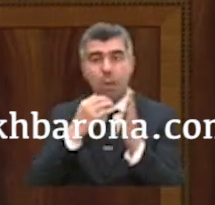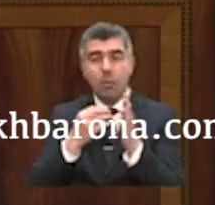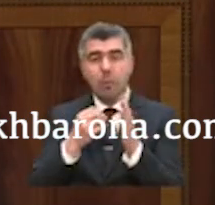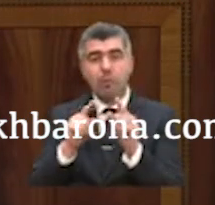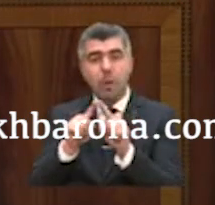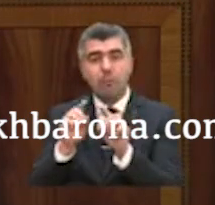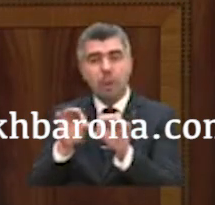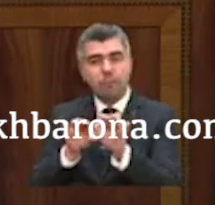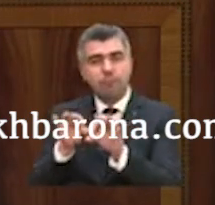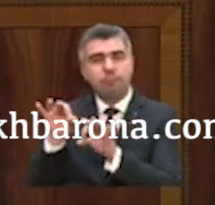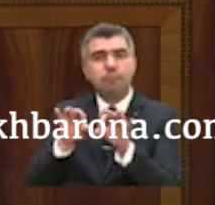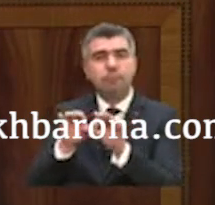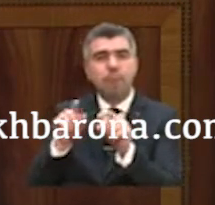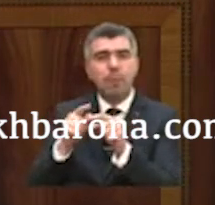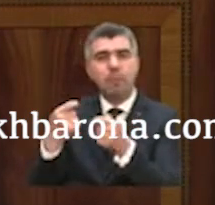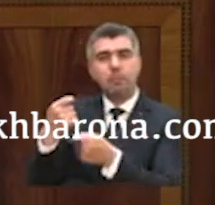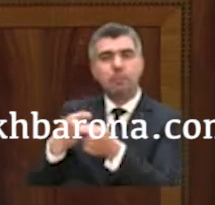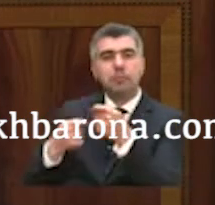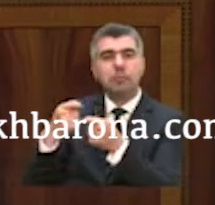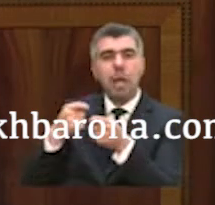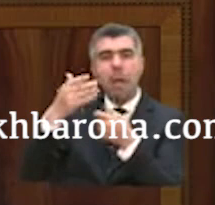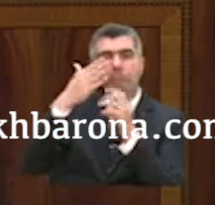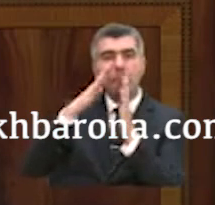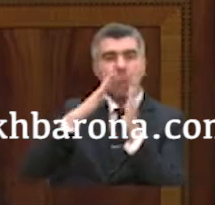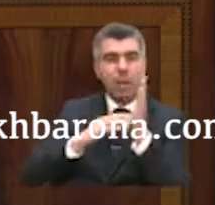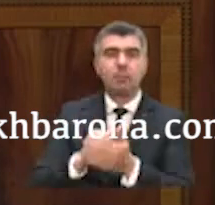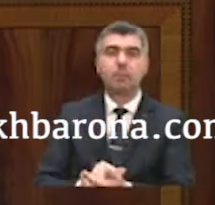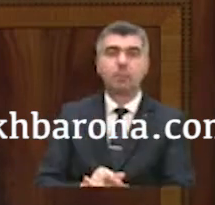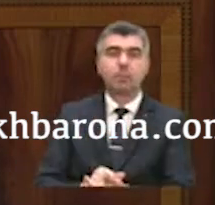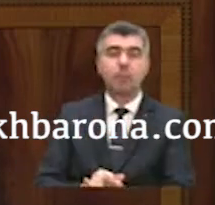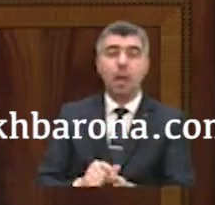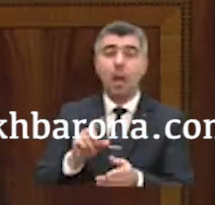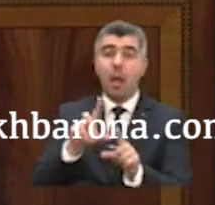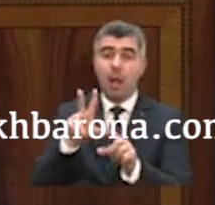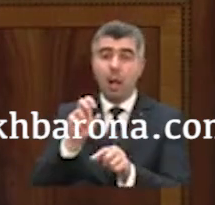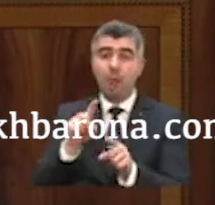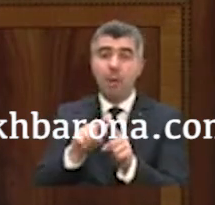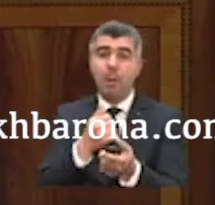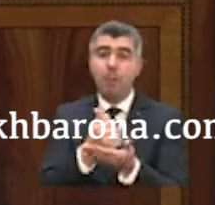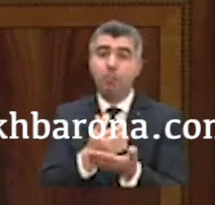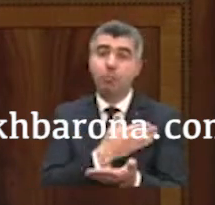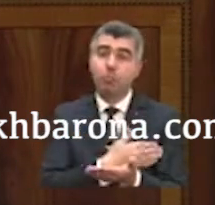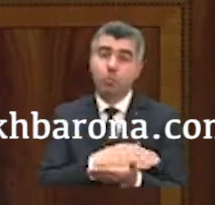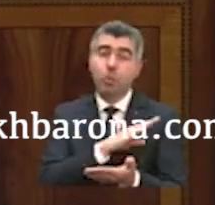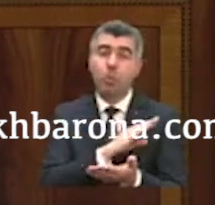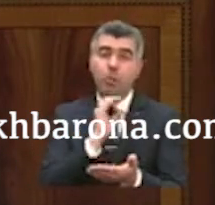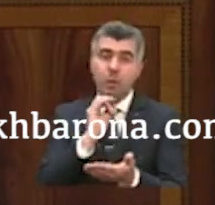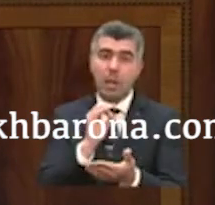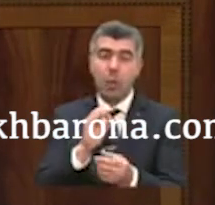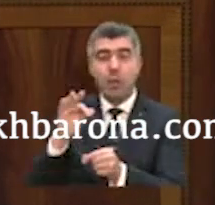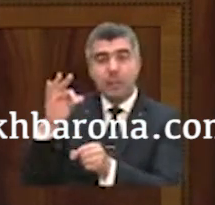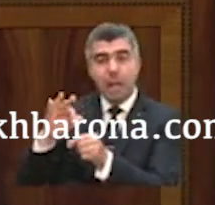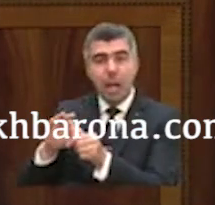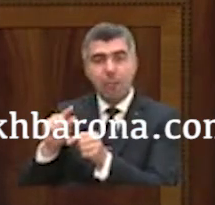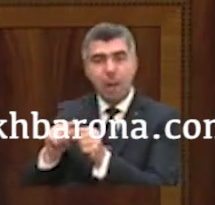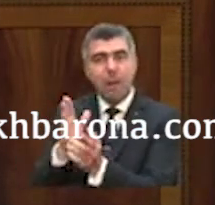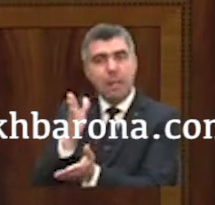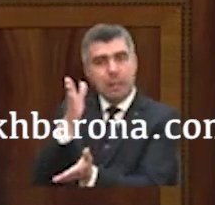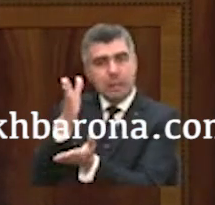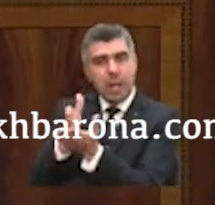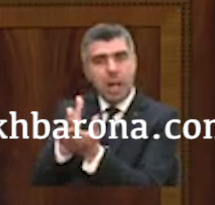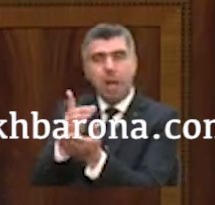ديال الأزمة الاقتصادية ديال البلاد، وغادي يعرف أن المسؤولين اللي دار فيهم الثقة واخدين طريقهم لحل